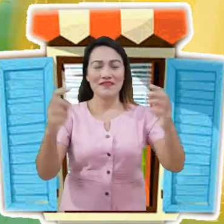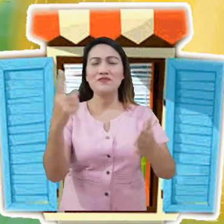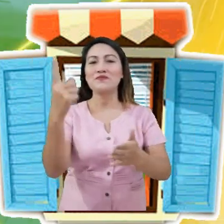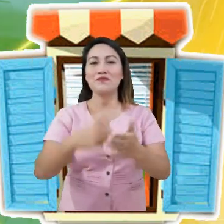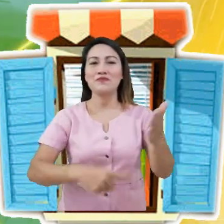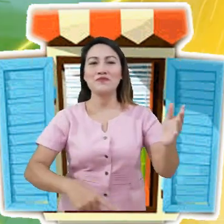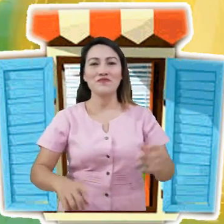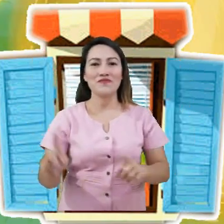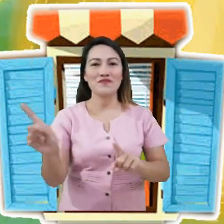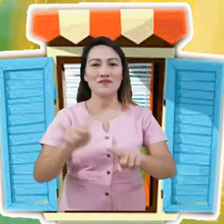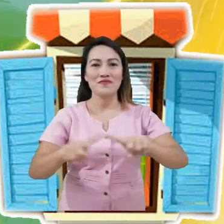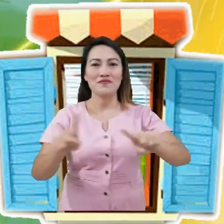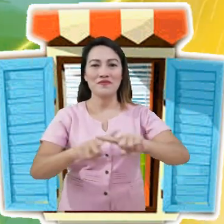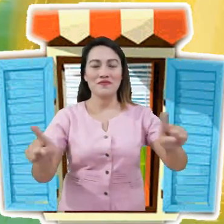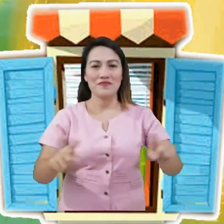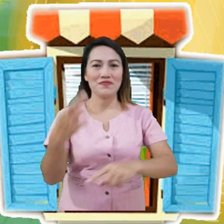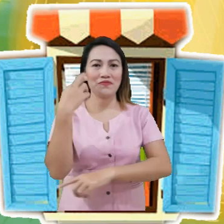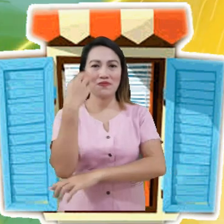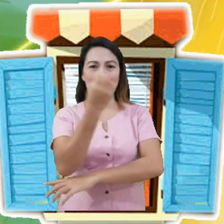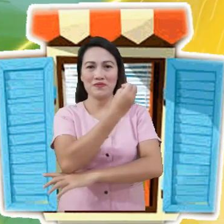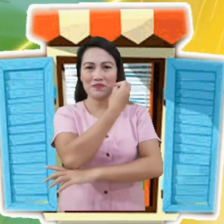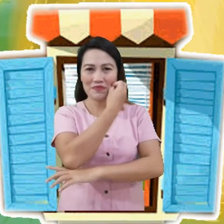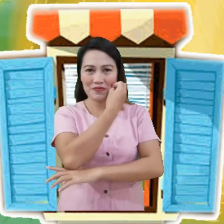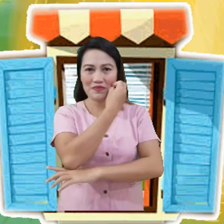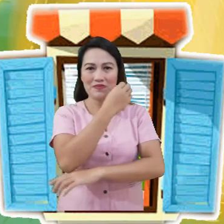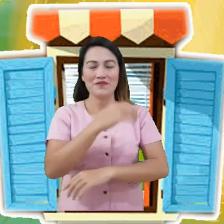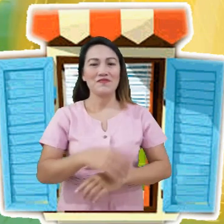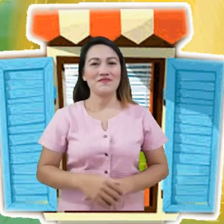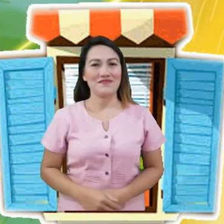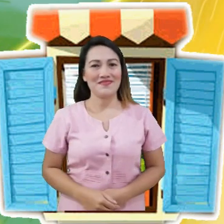ang kakaiba kay Rosario?